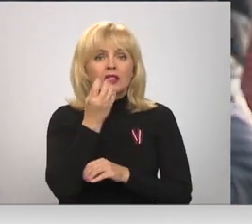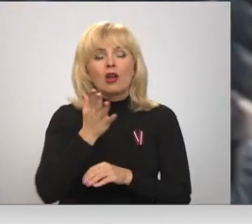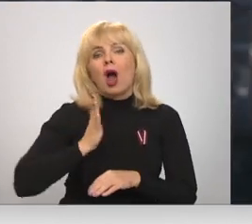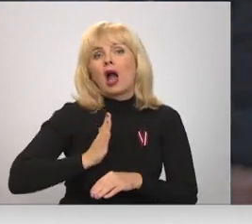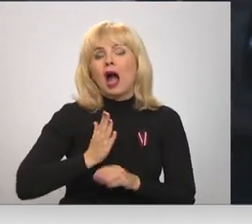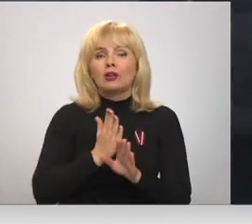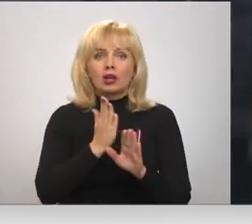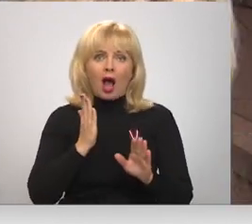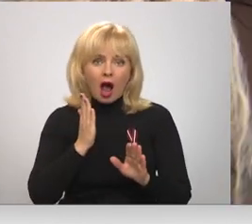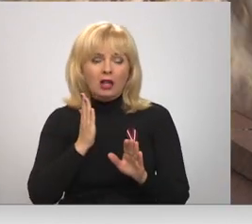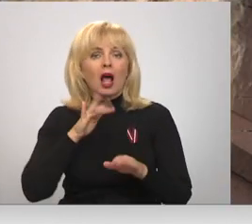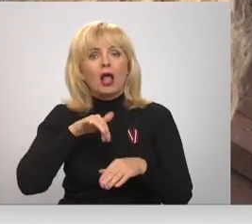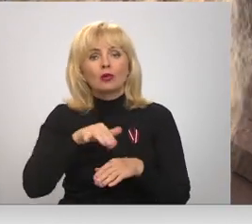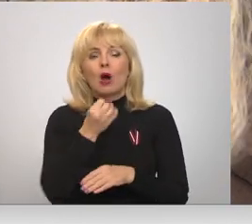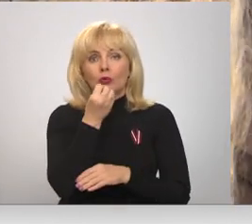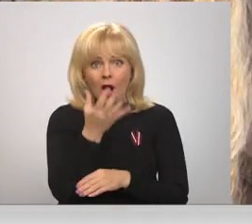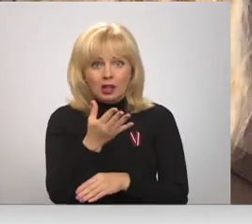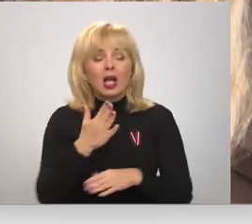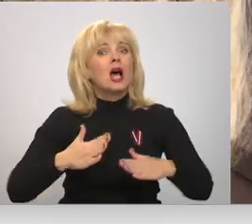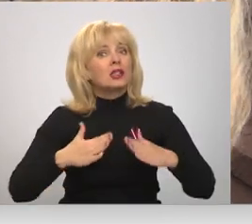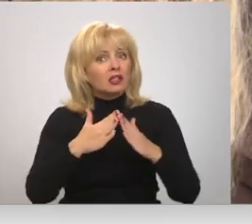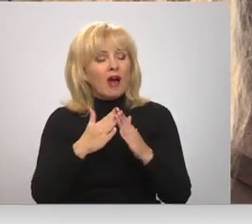brīvības pieminekļa pakājē. Svētki paliek svētki.